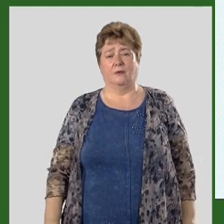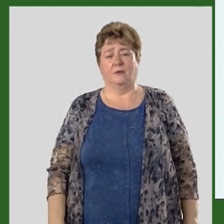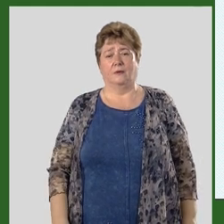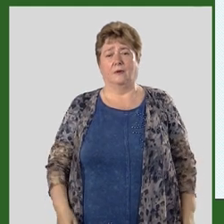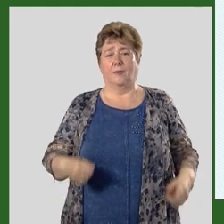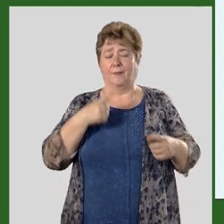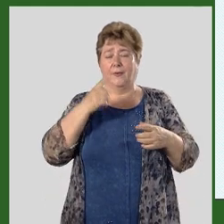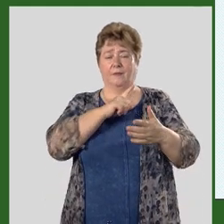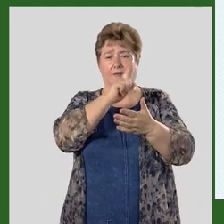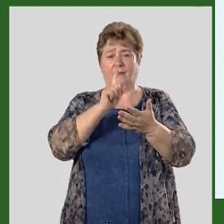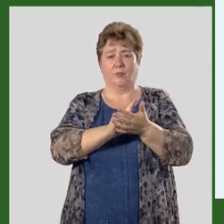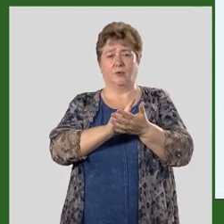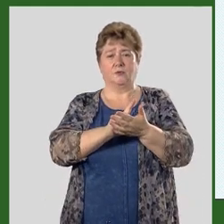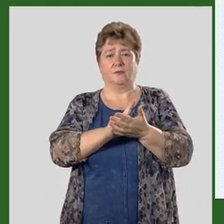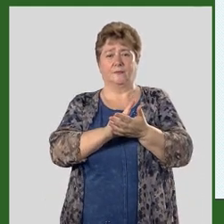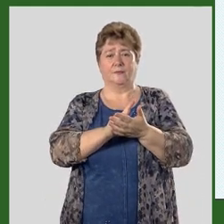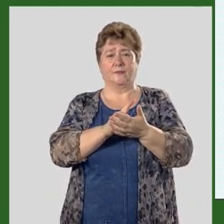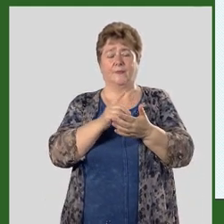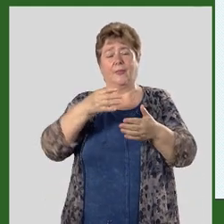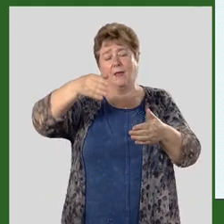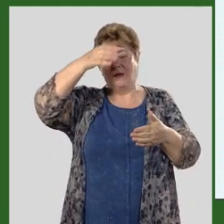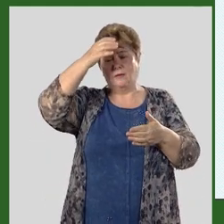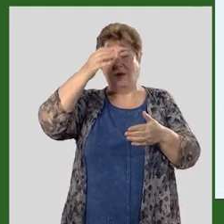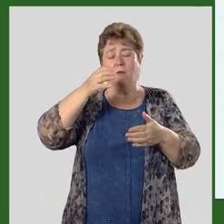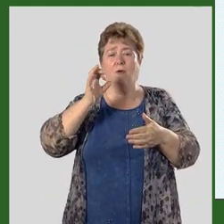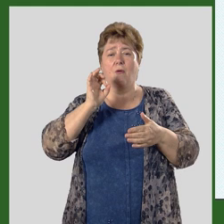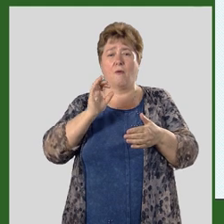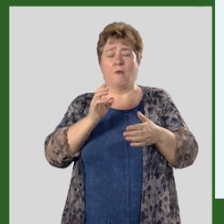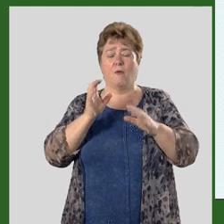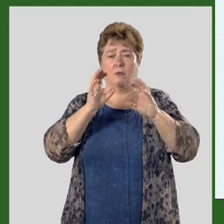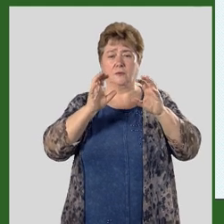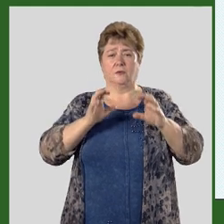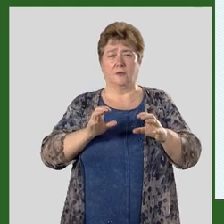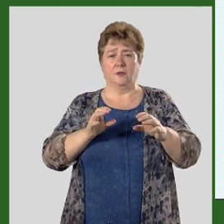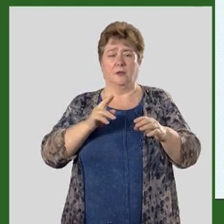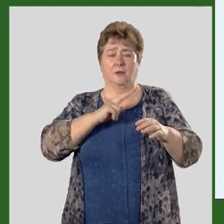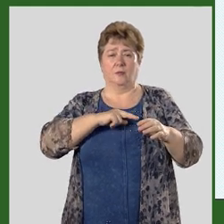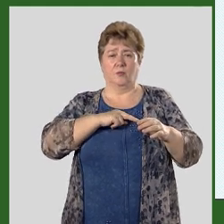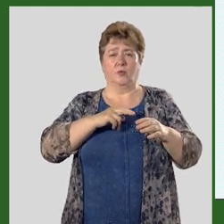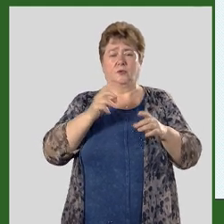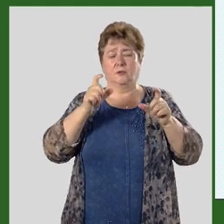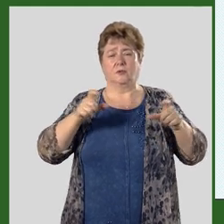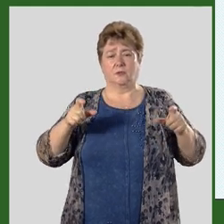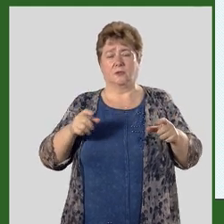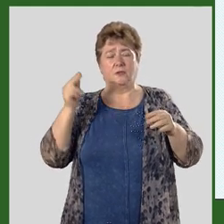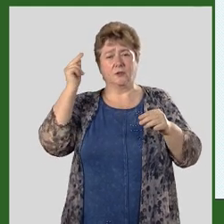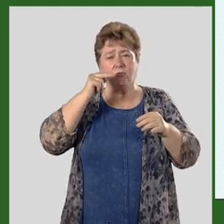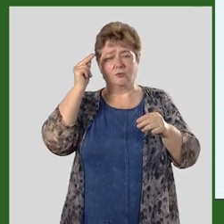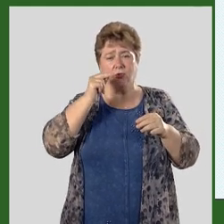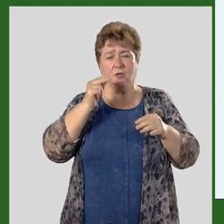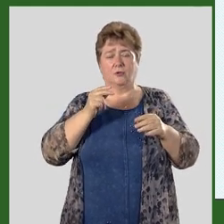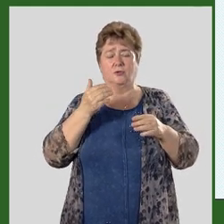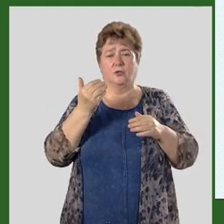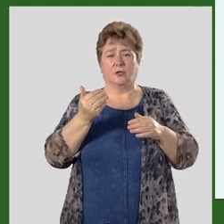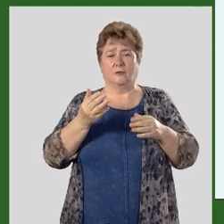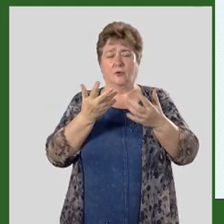Итак, первый вопрос. Наука о закономерностях воспроизводства населения, изучающая